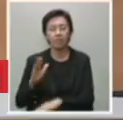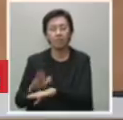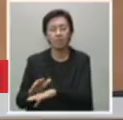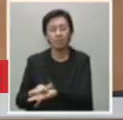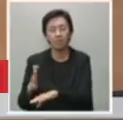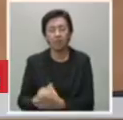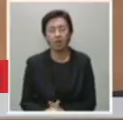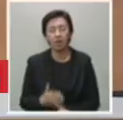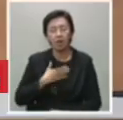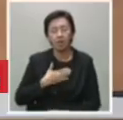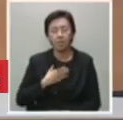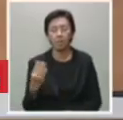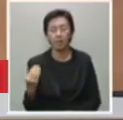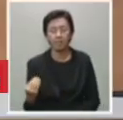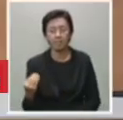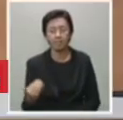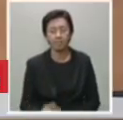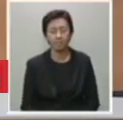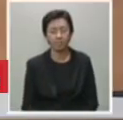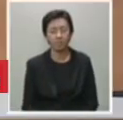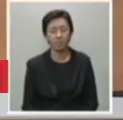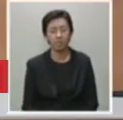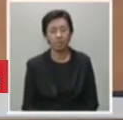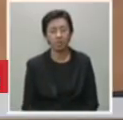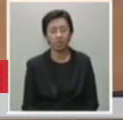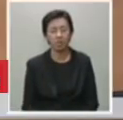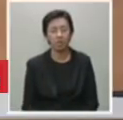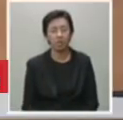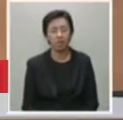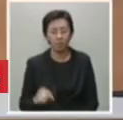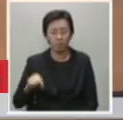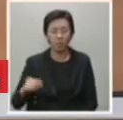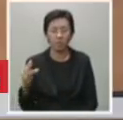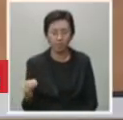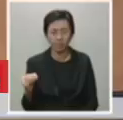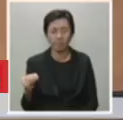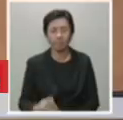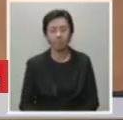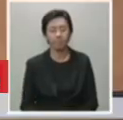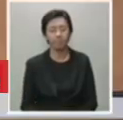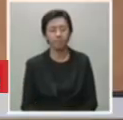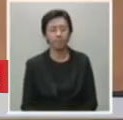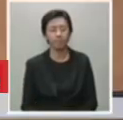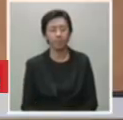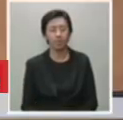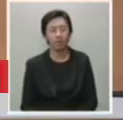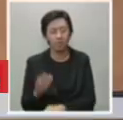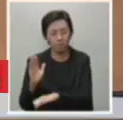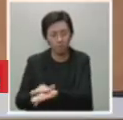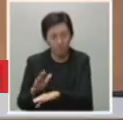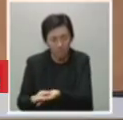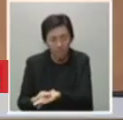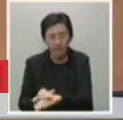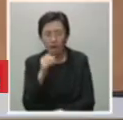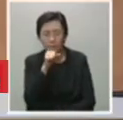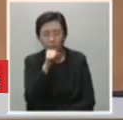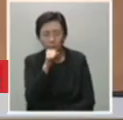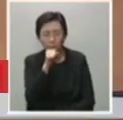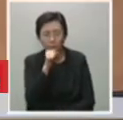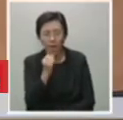งครับผมถึงขนาดปิดไมค์คุณนิโรธเลยนะครับเมื่อกี้นี่ผมตักเตือนแล้วก็ปิดไมค์ด้ว